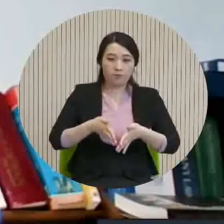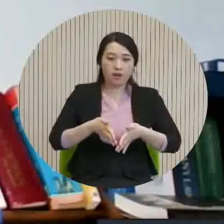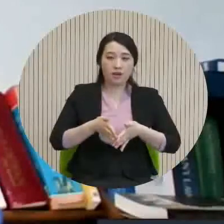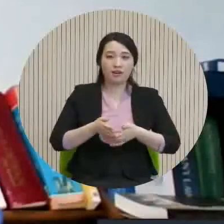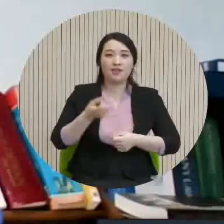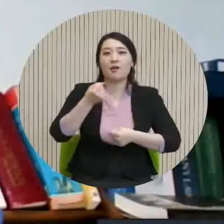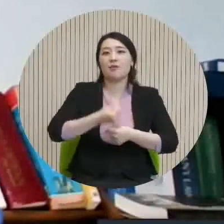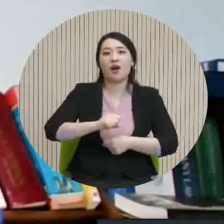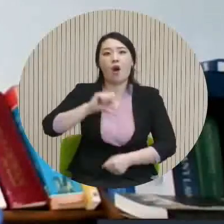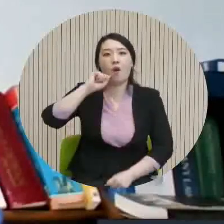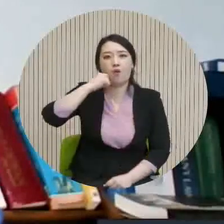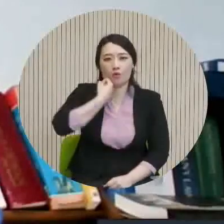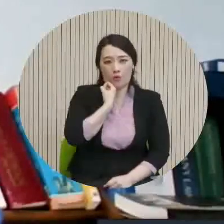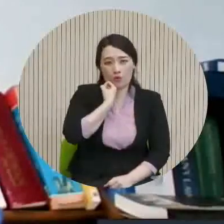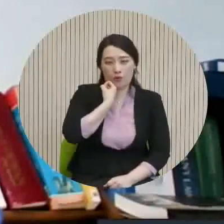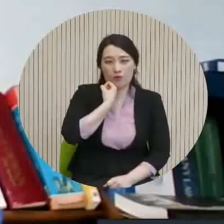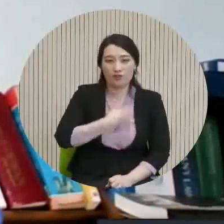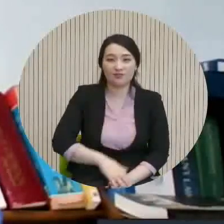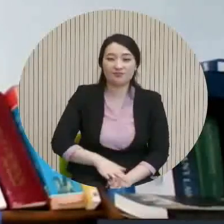일단